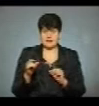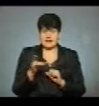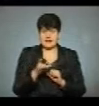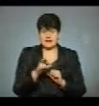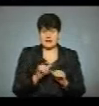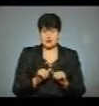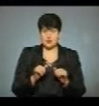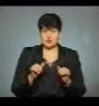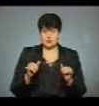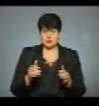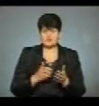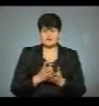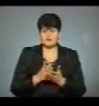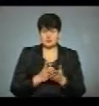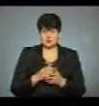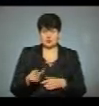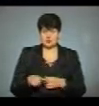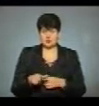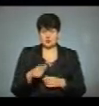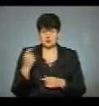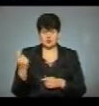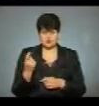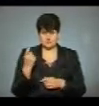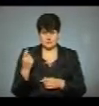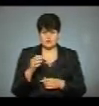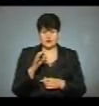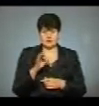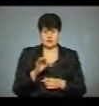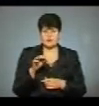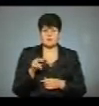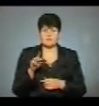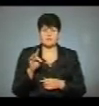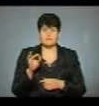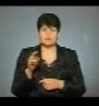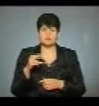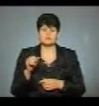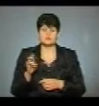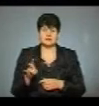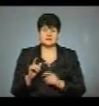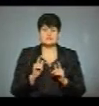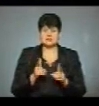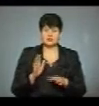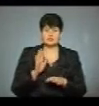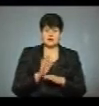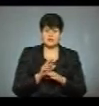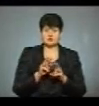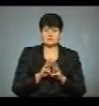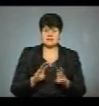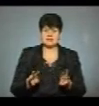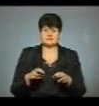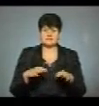регіонального розвитку інфраструктури та дорожнього господарства Олега Продана. Згідно наказу Міністерства